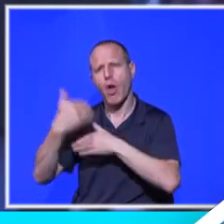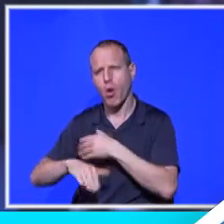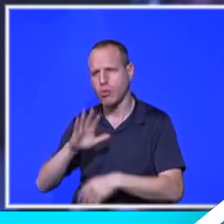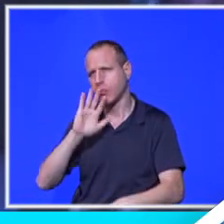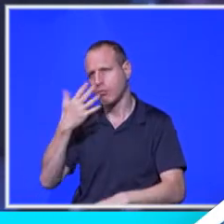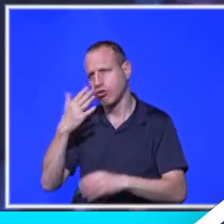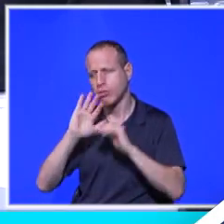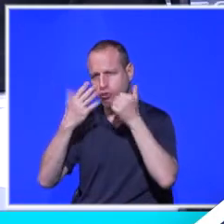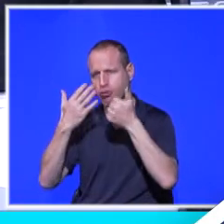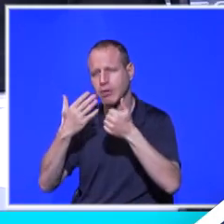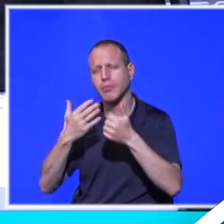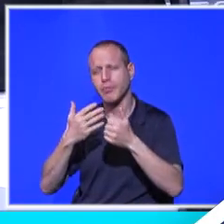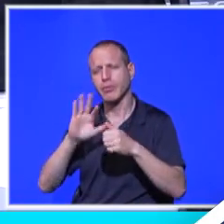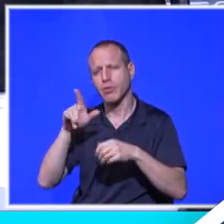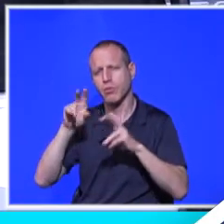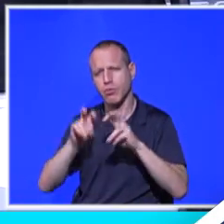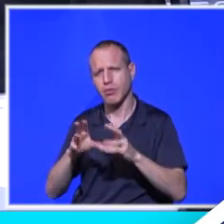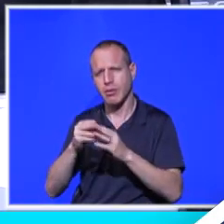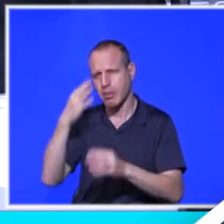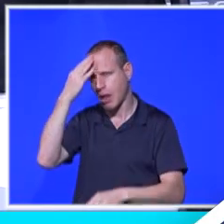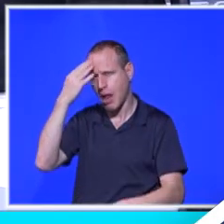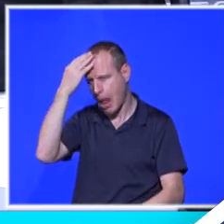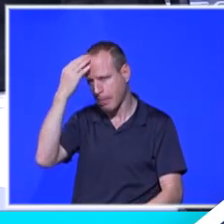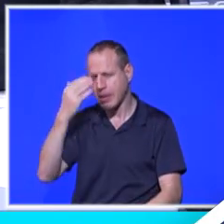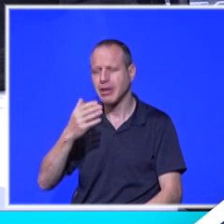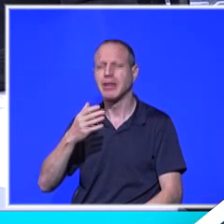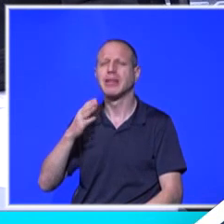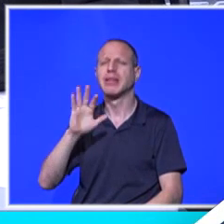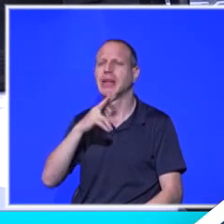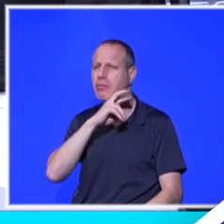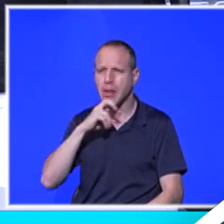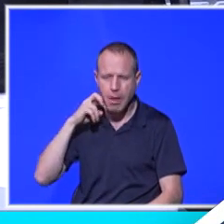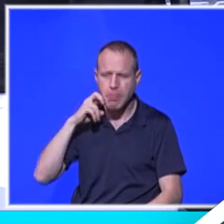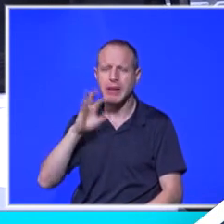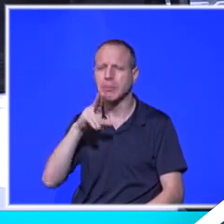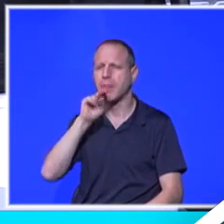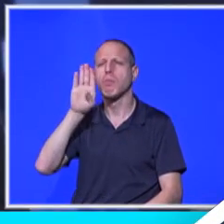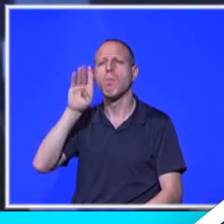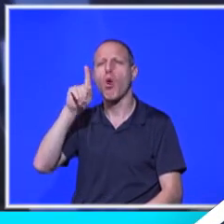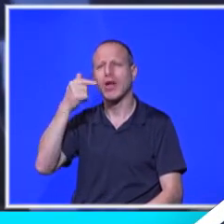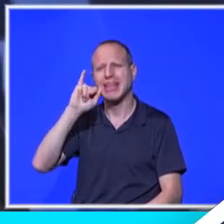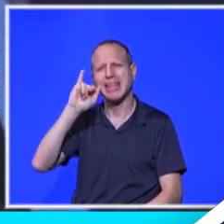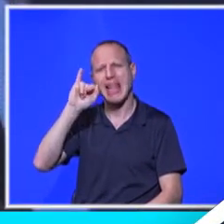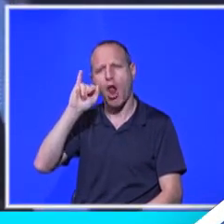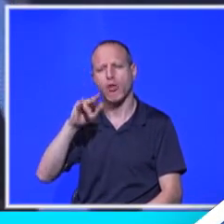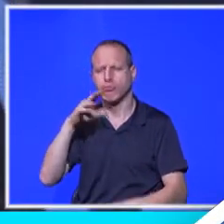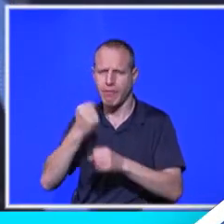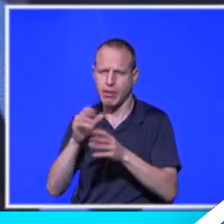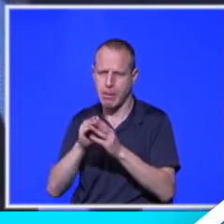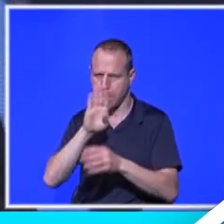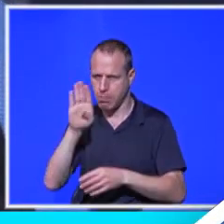אם אני יושבת, מדברת עם יאיר לפיד, אם מדברים עם אביגדור ליברמן, אם מדברים עם בוגי יעלון, שגם עבד ביחד עם נתניהו,